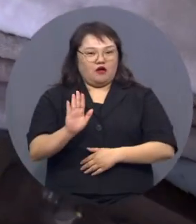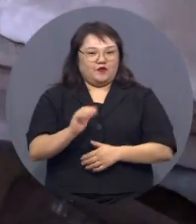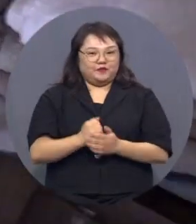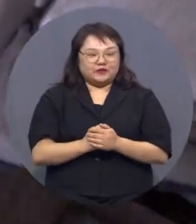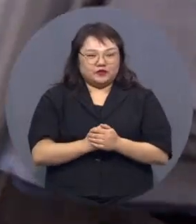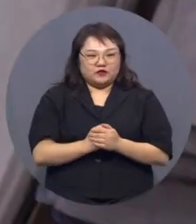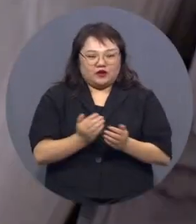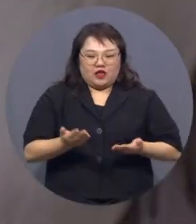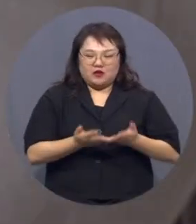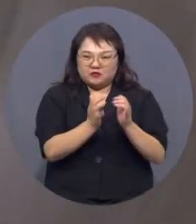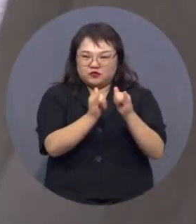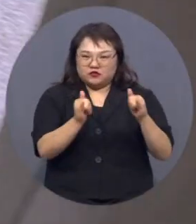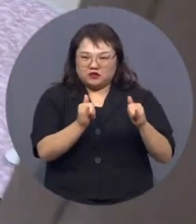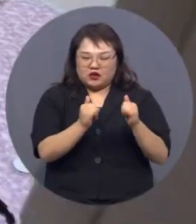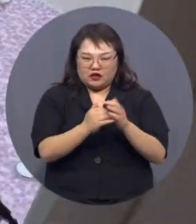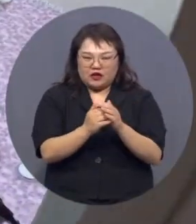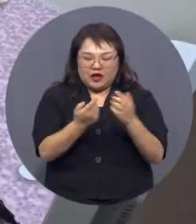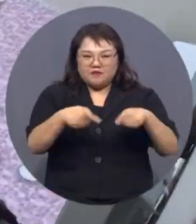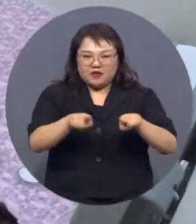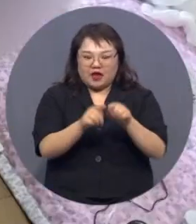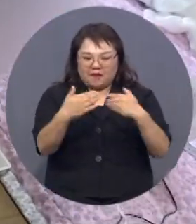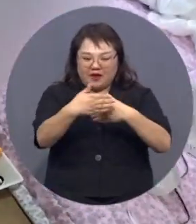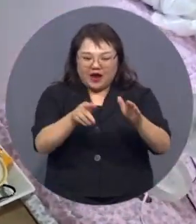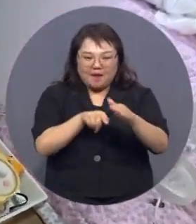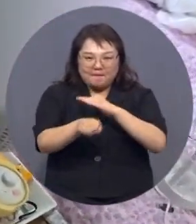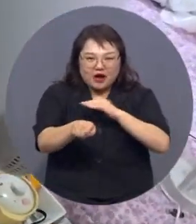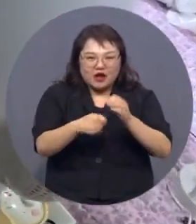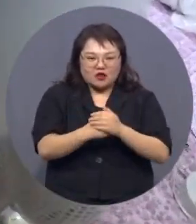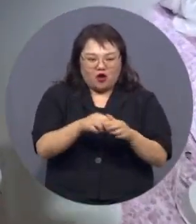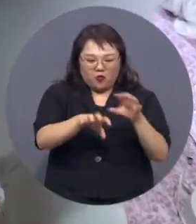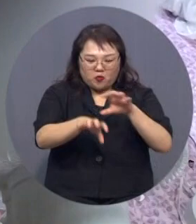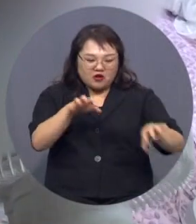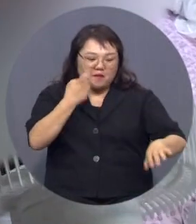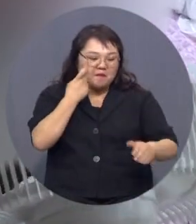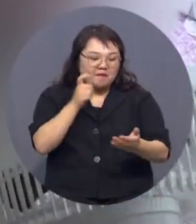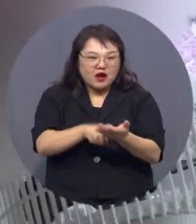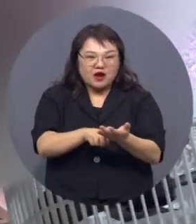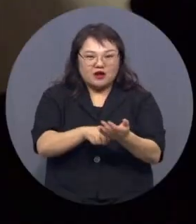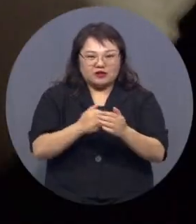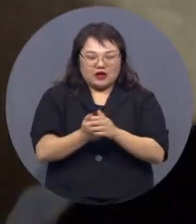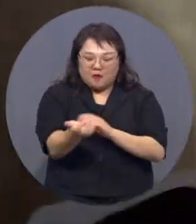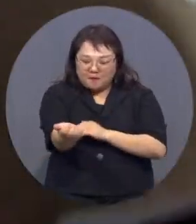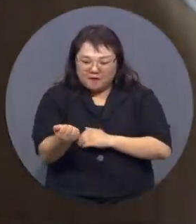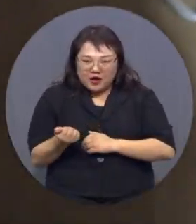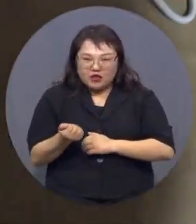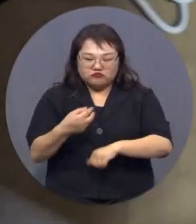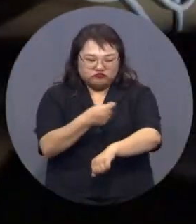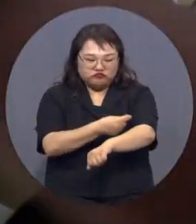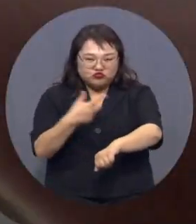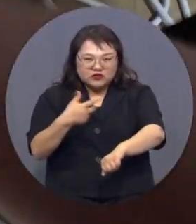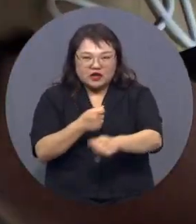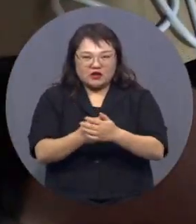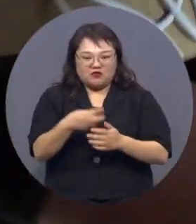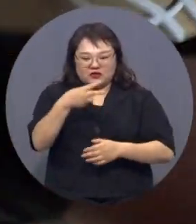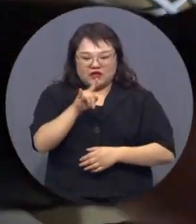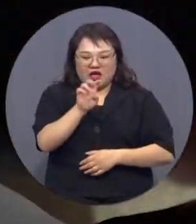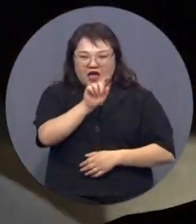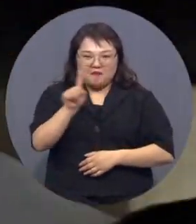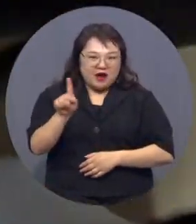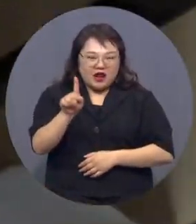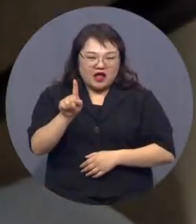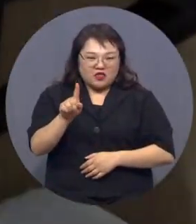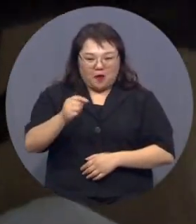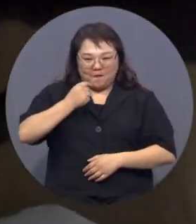하지만 선원과 함께 들이닥친 방에서는 곳곳에서 필로폰이 나옵니다 서랍 안에서는 주사기와 대마를 흡입할 때 사용한